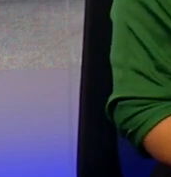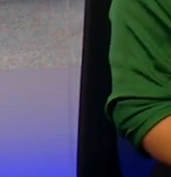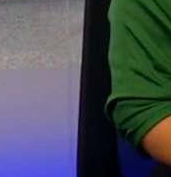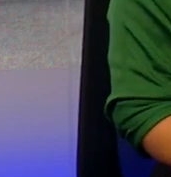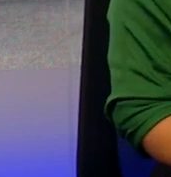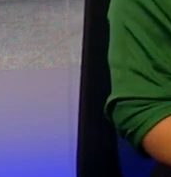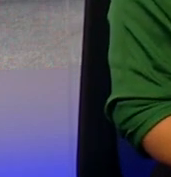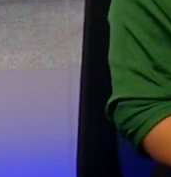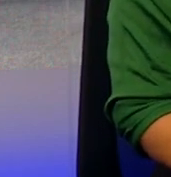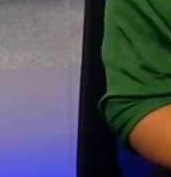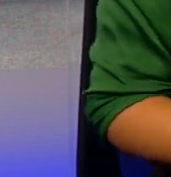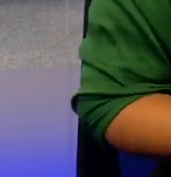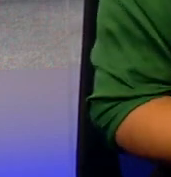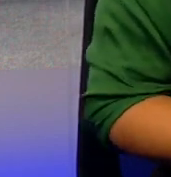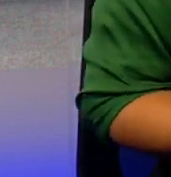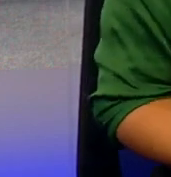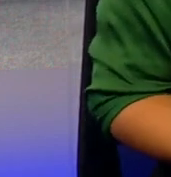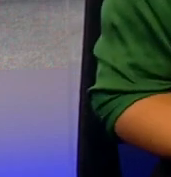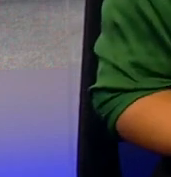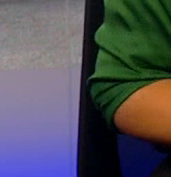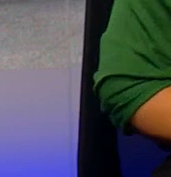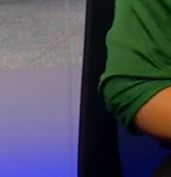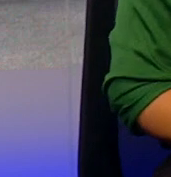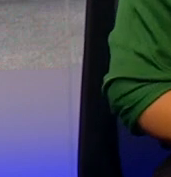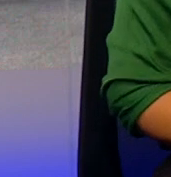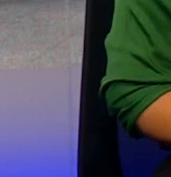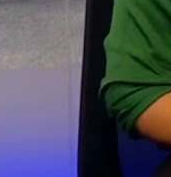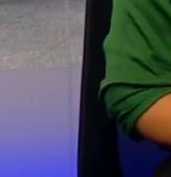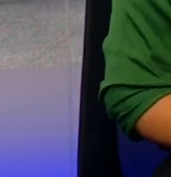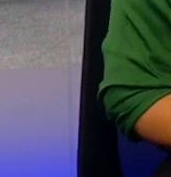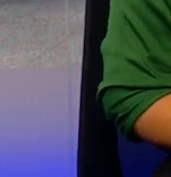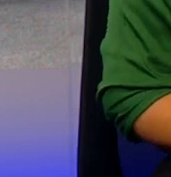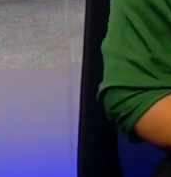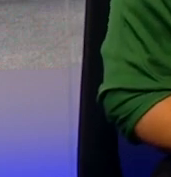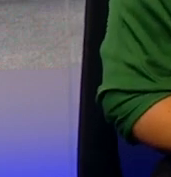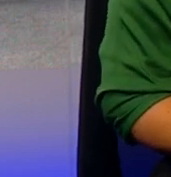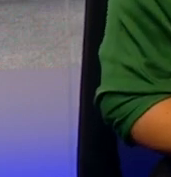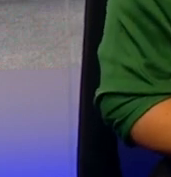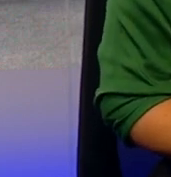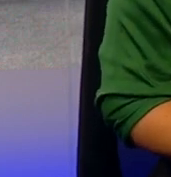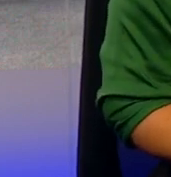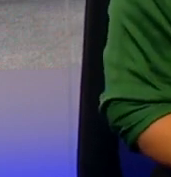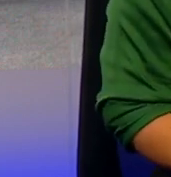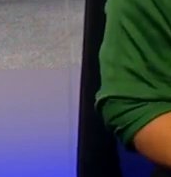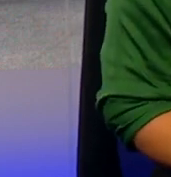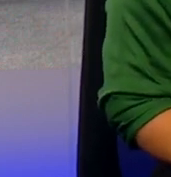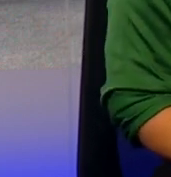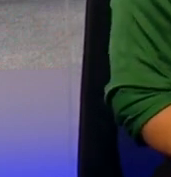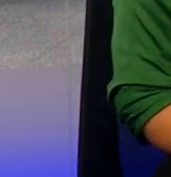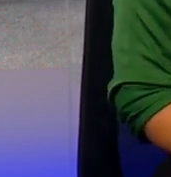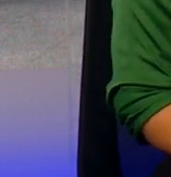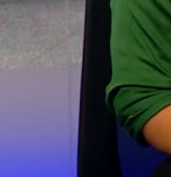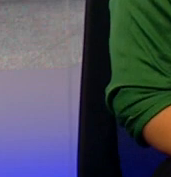שהוא אחלה ואנחנו אוהבים אותו, אבל זה לא שירית. אבל זה לא. וגם אני מרגיש שהיה לך כמה שבועות עמוסים עכשיו עם החופש גדול